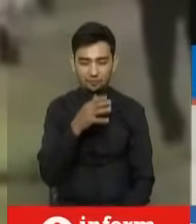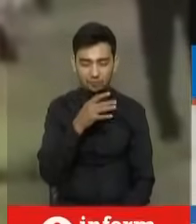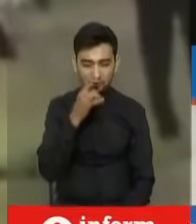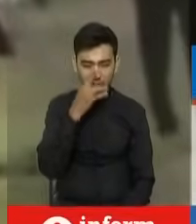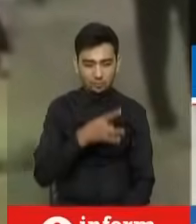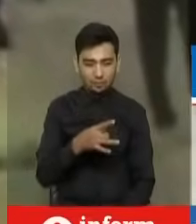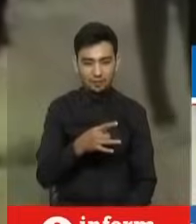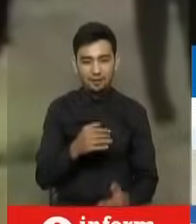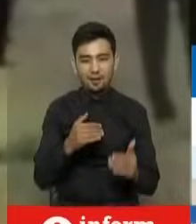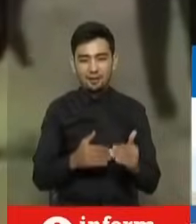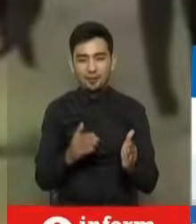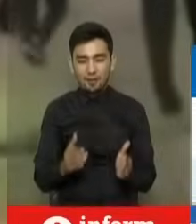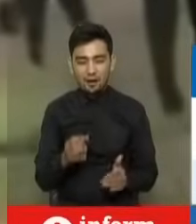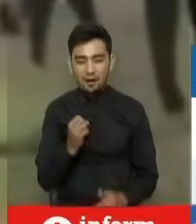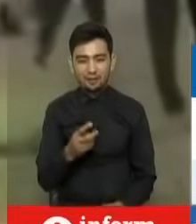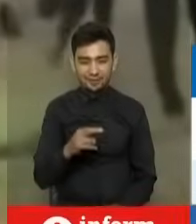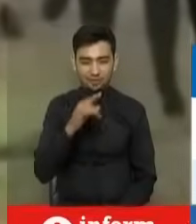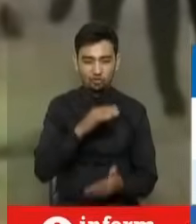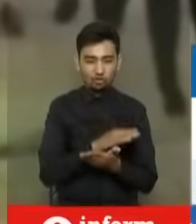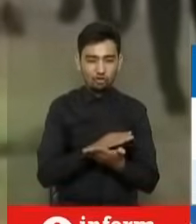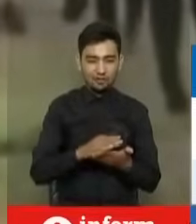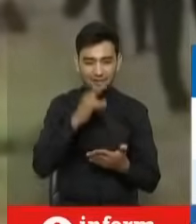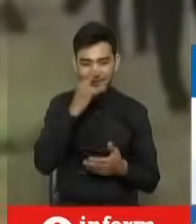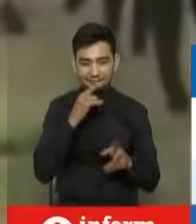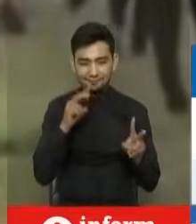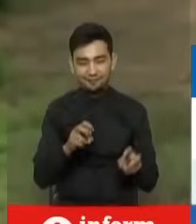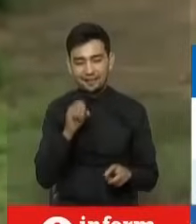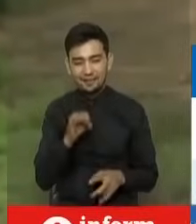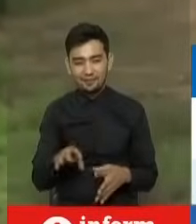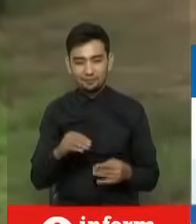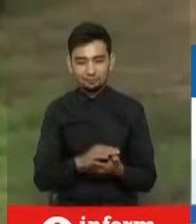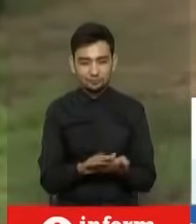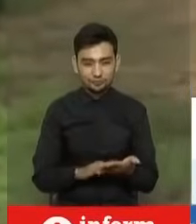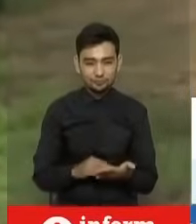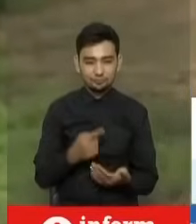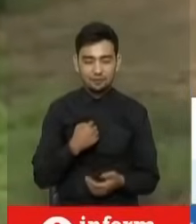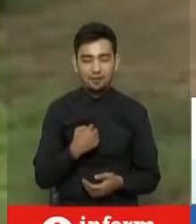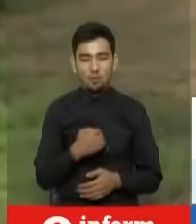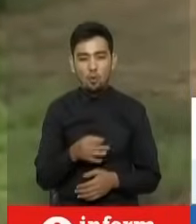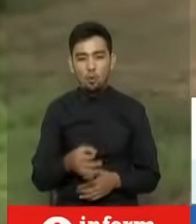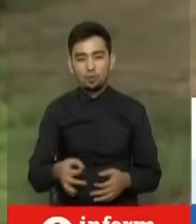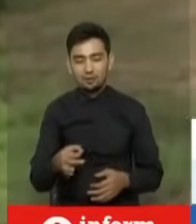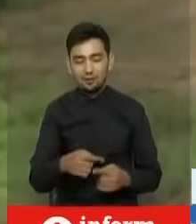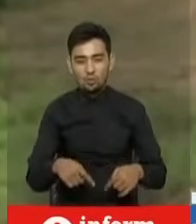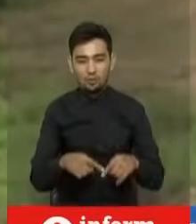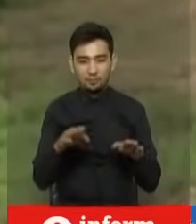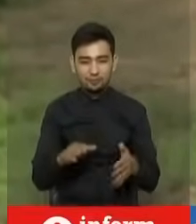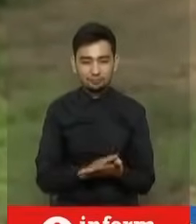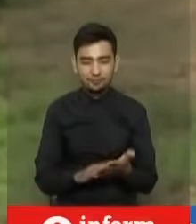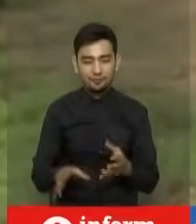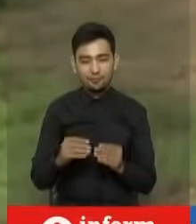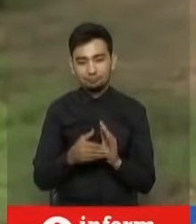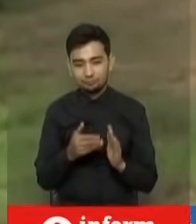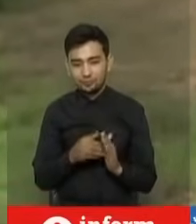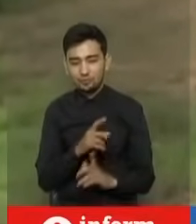В рамках республиканской акции «Таза Казахстан» мы убираем территорию, закрепленную за нашим отделом. Призываем всех неравнодушных